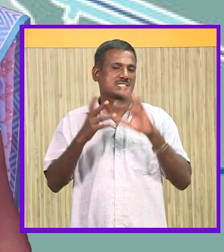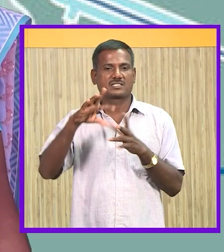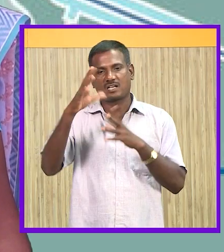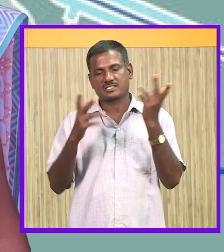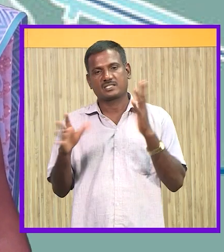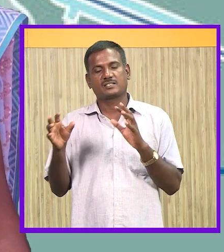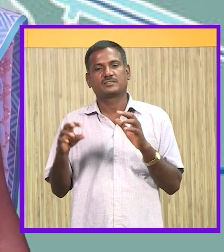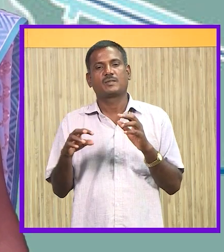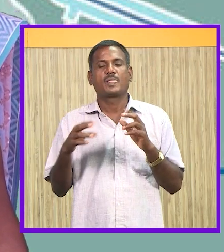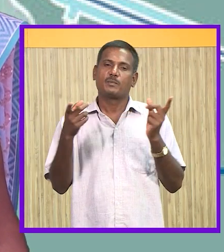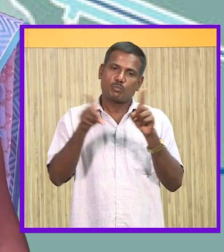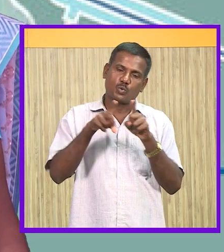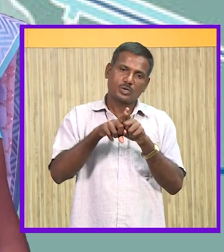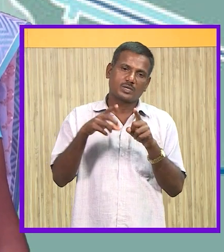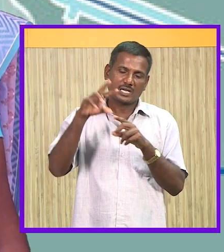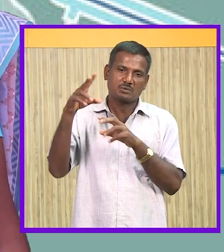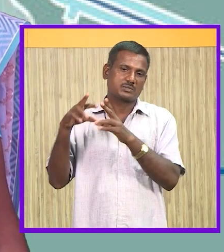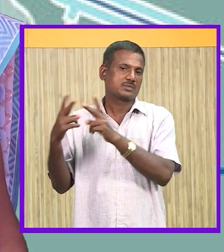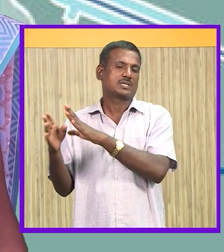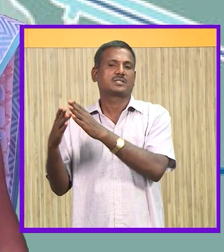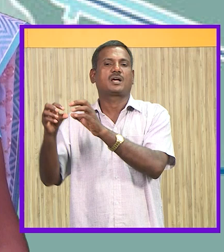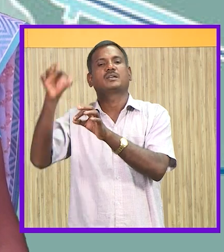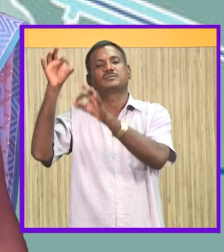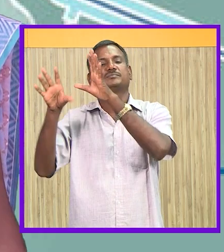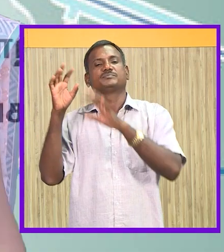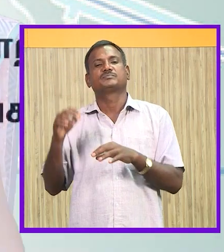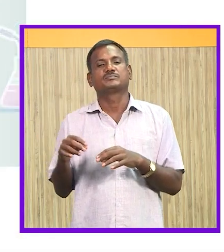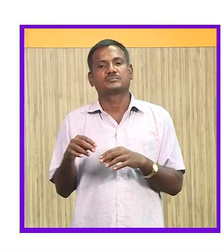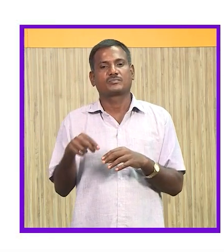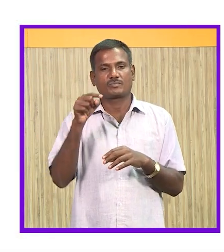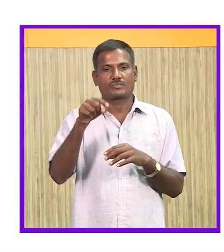கை கால்களை அசைத்தல் போன்றவை கால ஒழுங்கற்ற மாற்றத்திற்கு எடுத்துக்காட்டு ஆகும்.